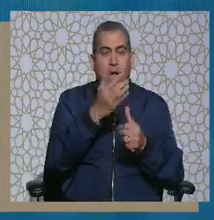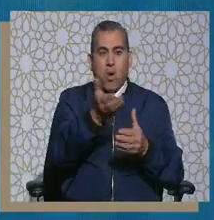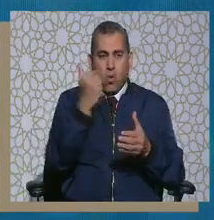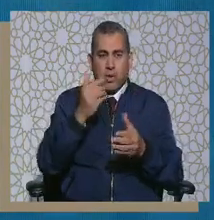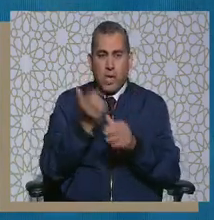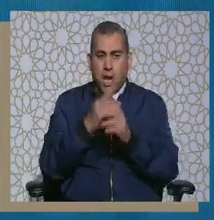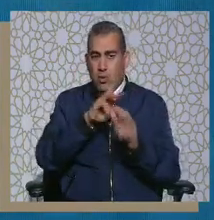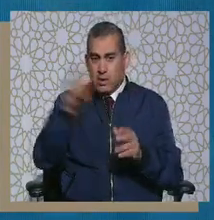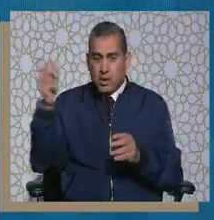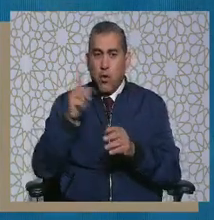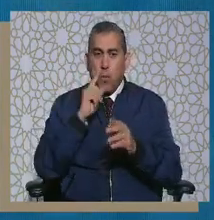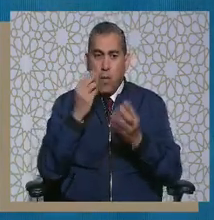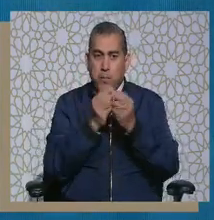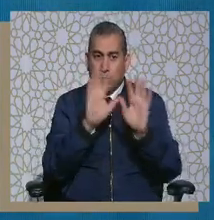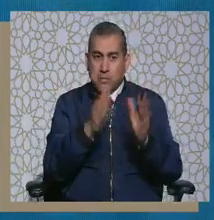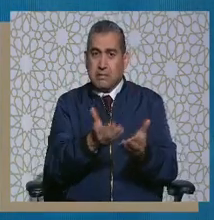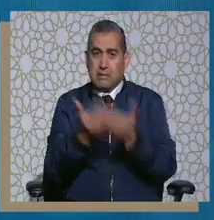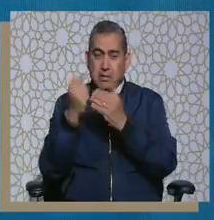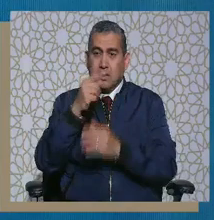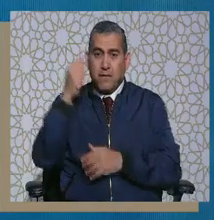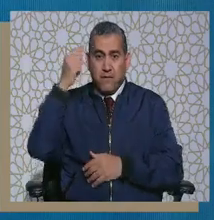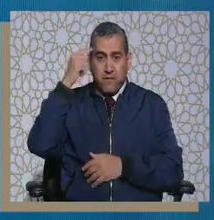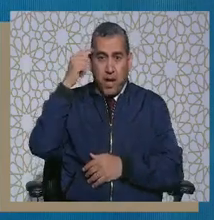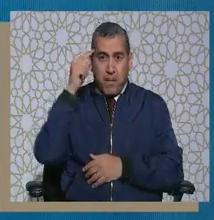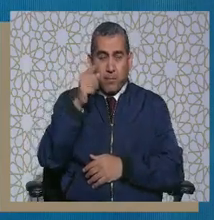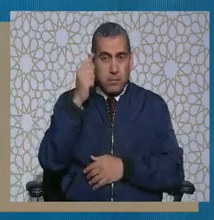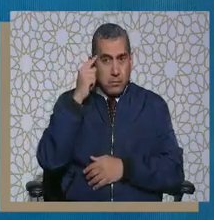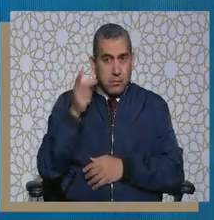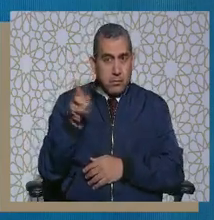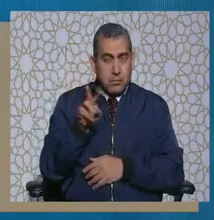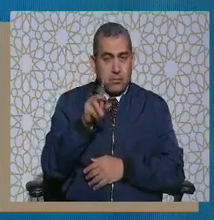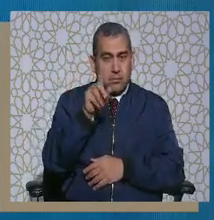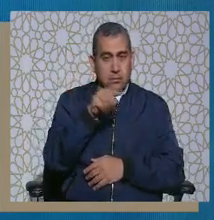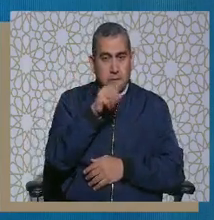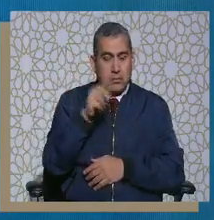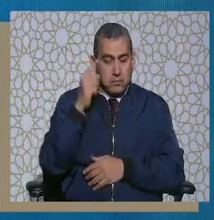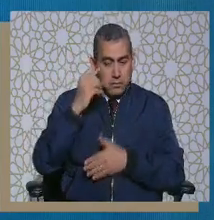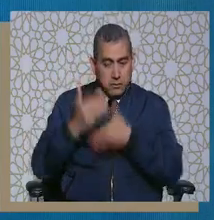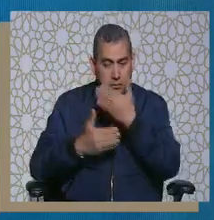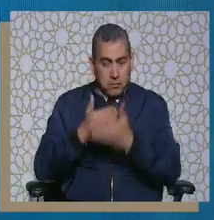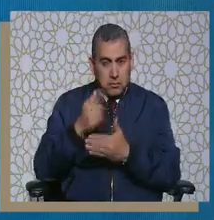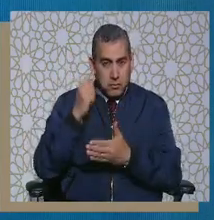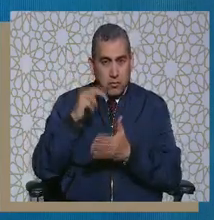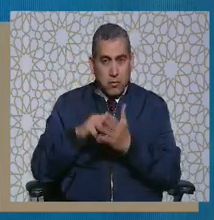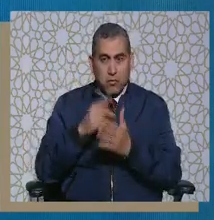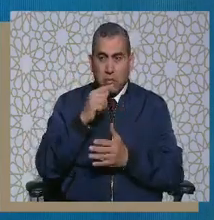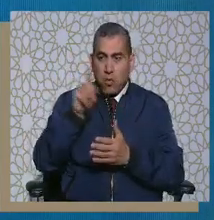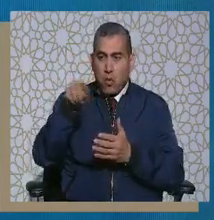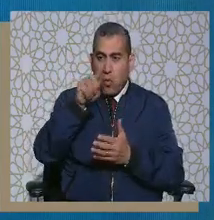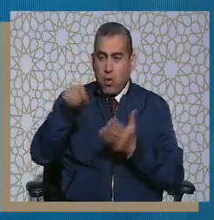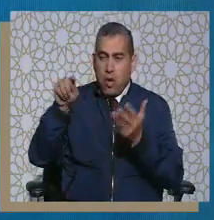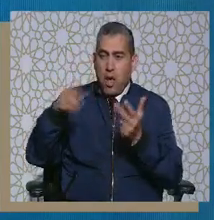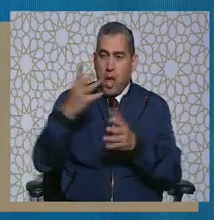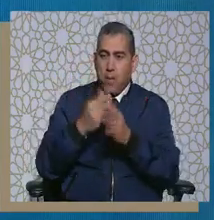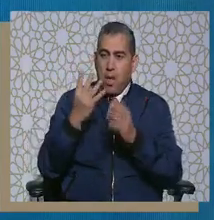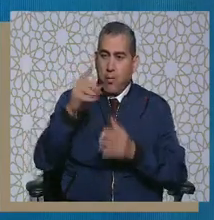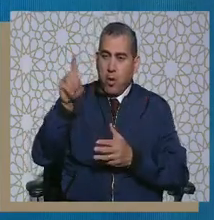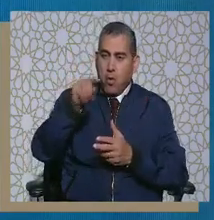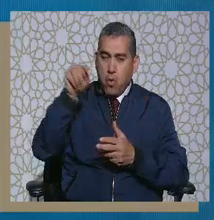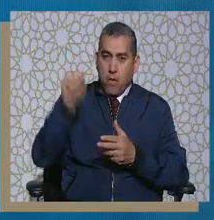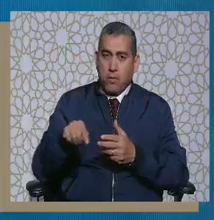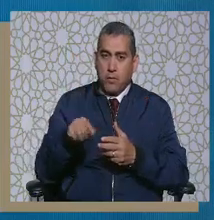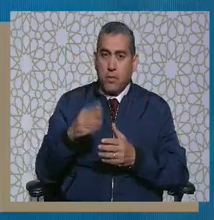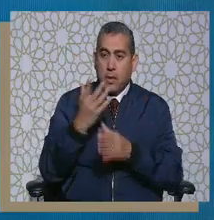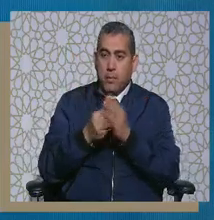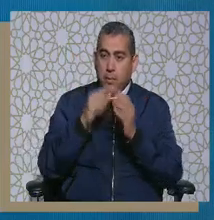طريقه فانت فهمتي كده فانت مكمله برض في انك انت بتنقذ هاتي الثلاث